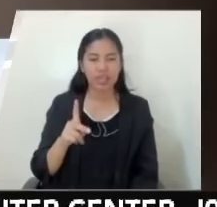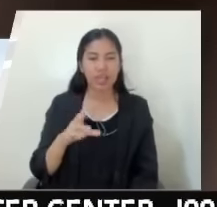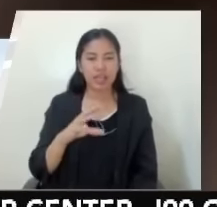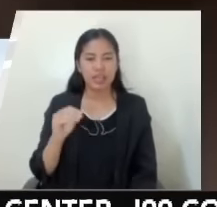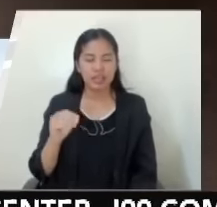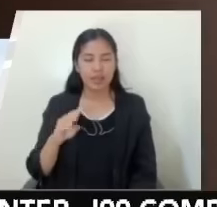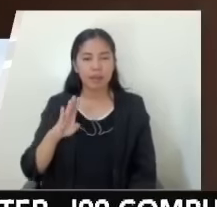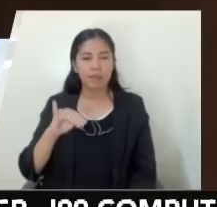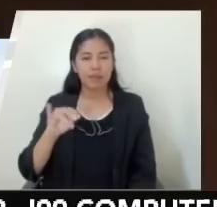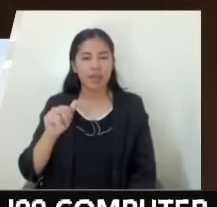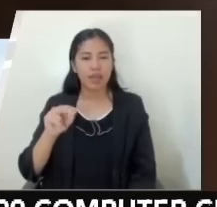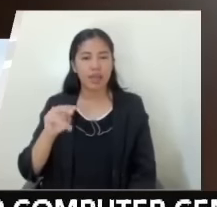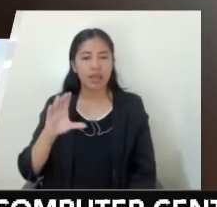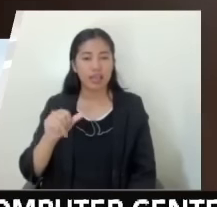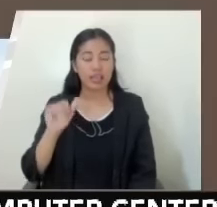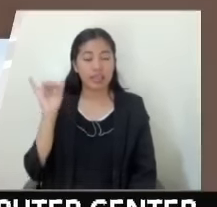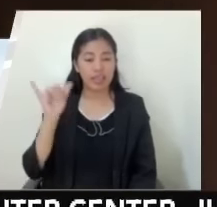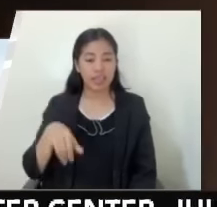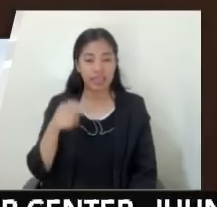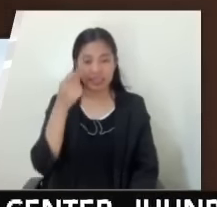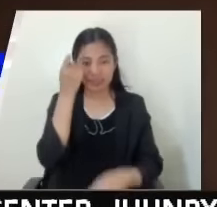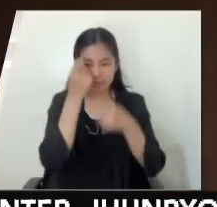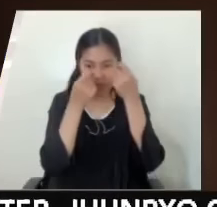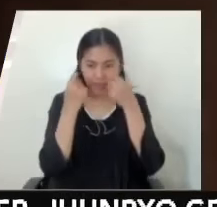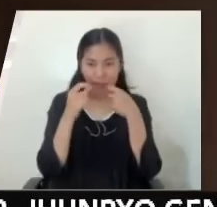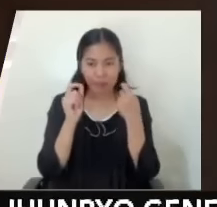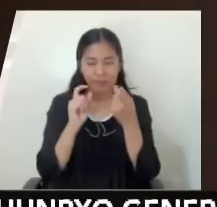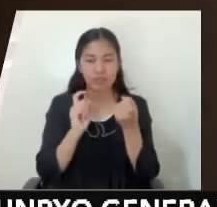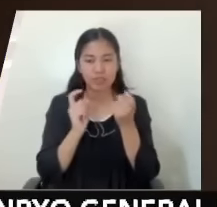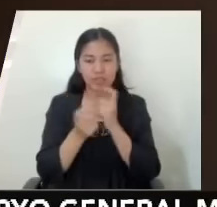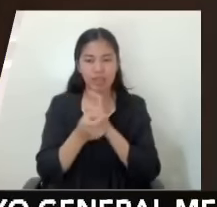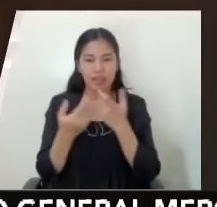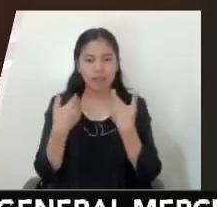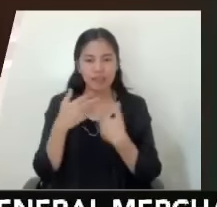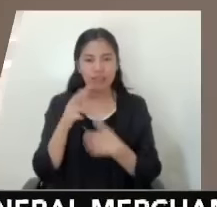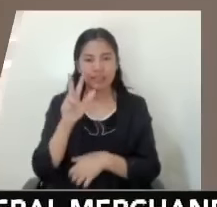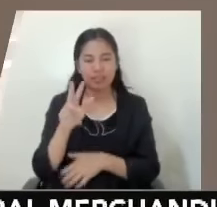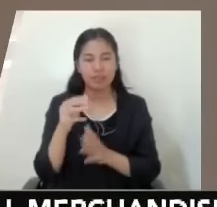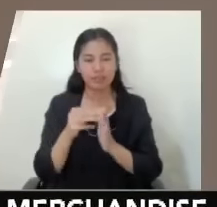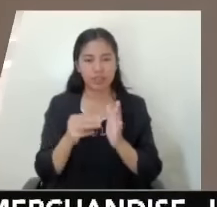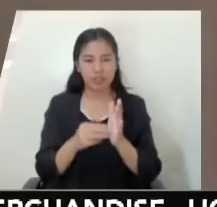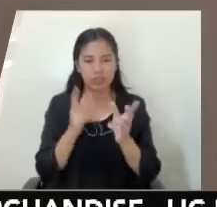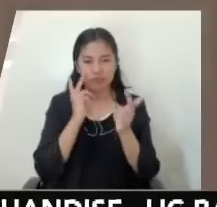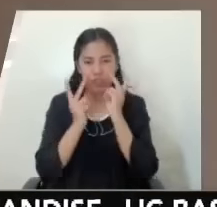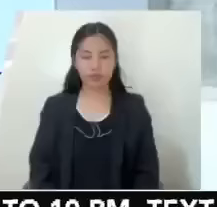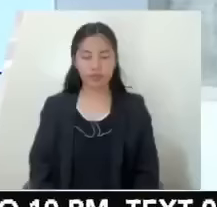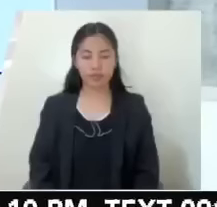makeup transformation ni Gabby meron ng 3 million views sa IG.